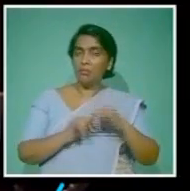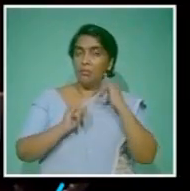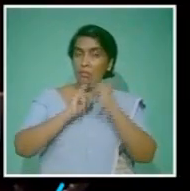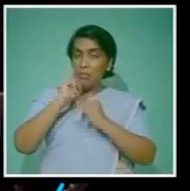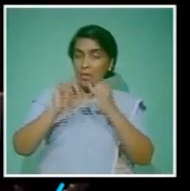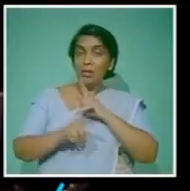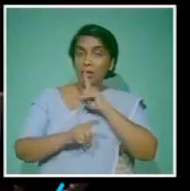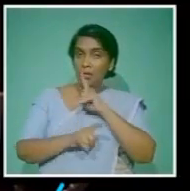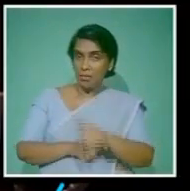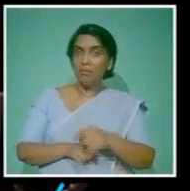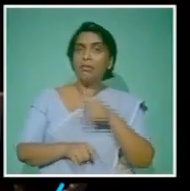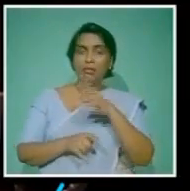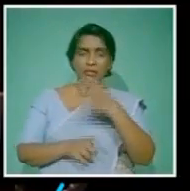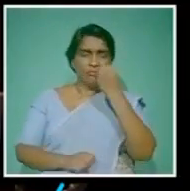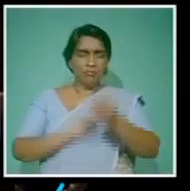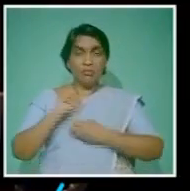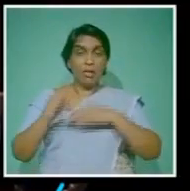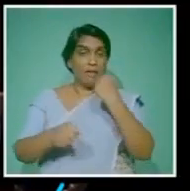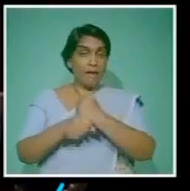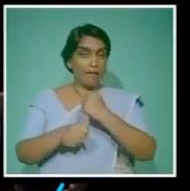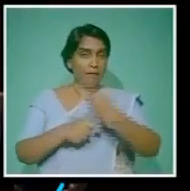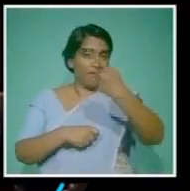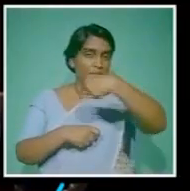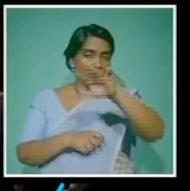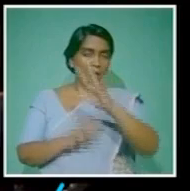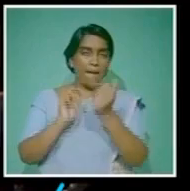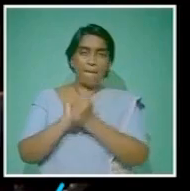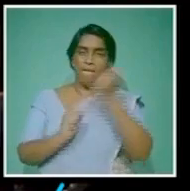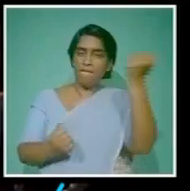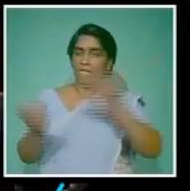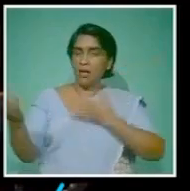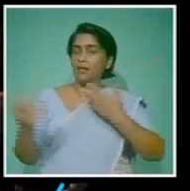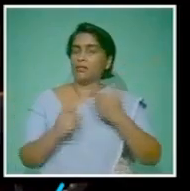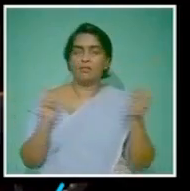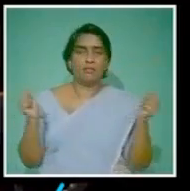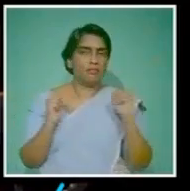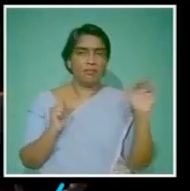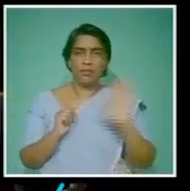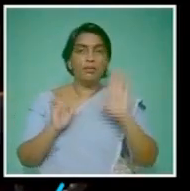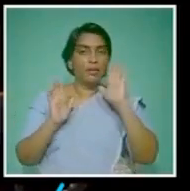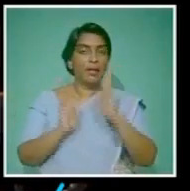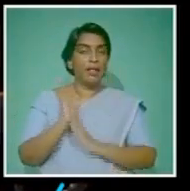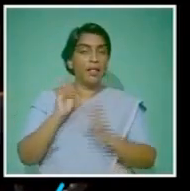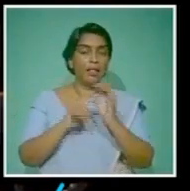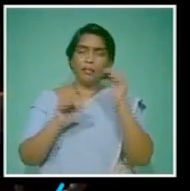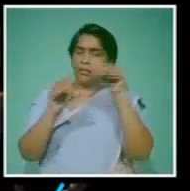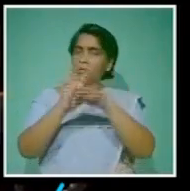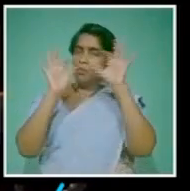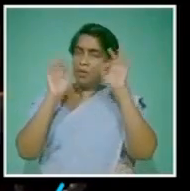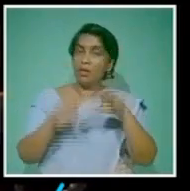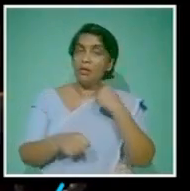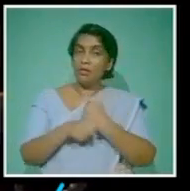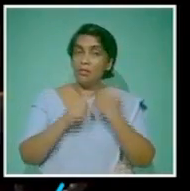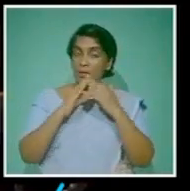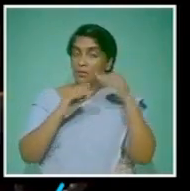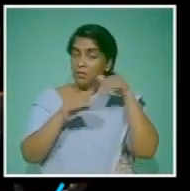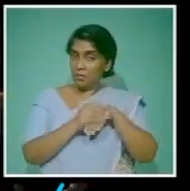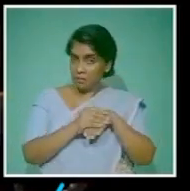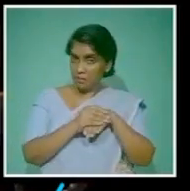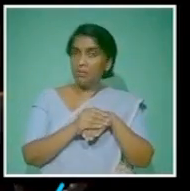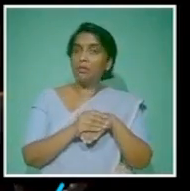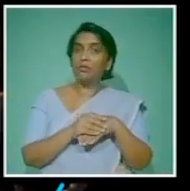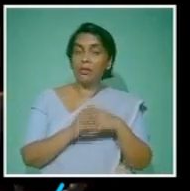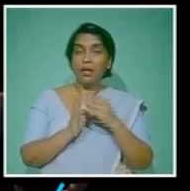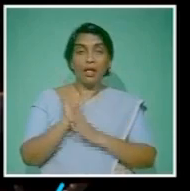හෙළිකිරීමත් සමග මේ වීරිය වැඩි සිටින ආණ්ඩුවේ බලධාරීන්ගේ මඩ ප්‍රචාරවලට මා බිය නොවෙමි. එසේම අමාත්‍යවරු නොදරමින් රජයේ නිවාසවල තවදුරටත් රැඳී